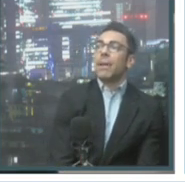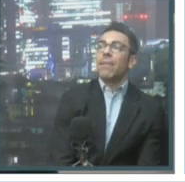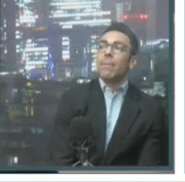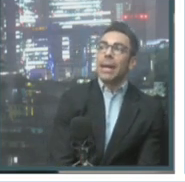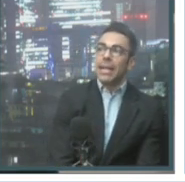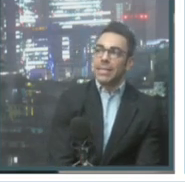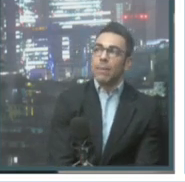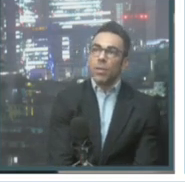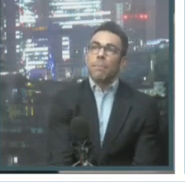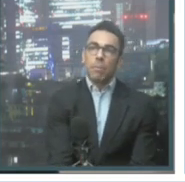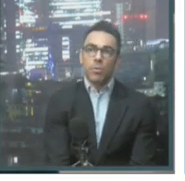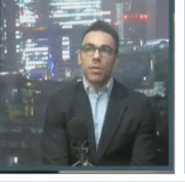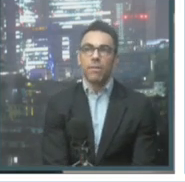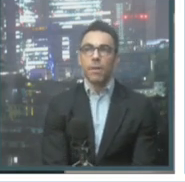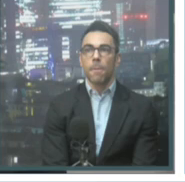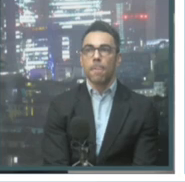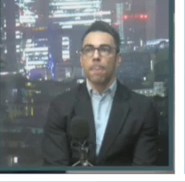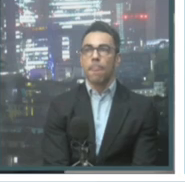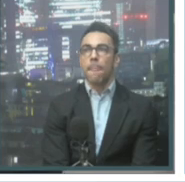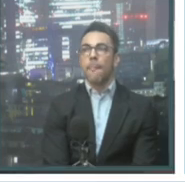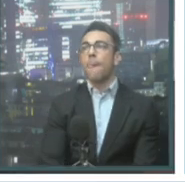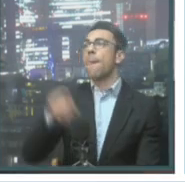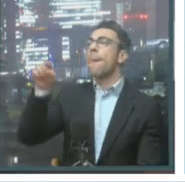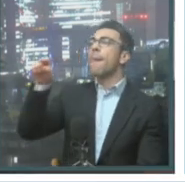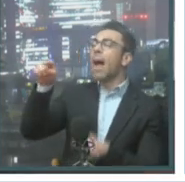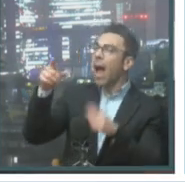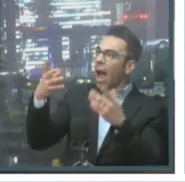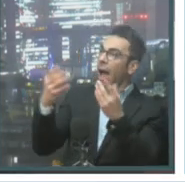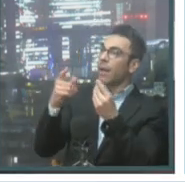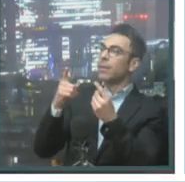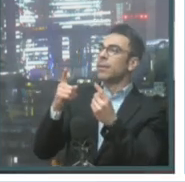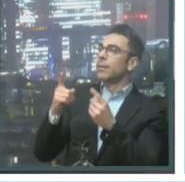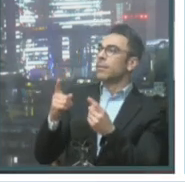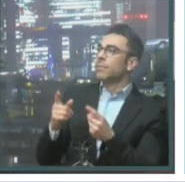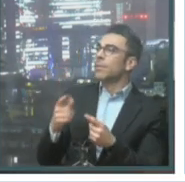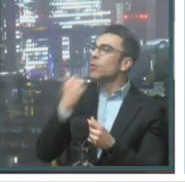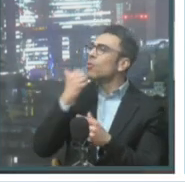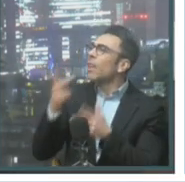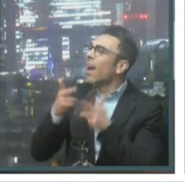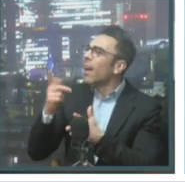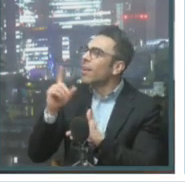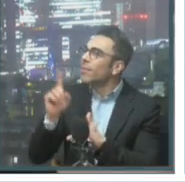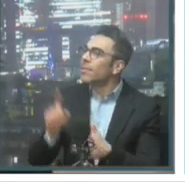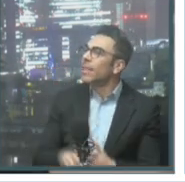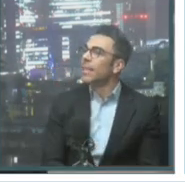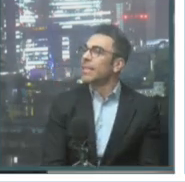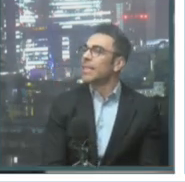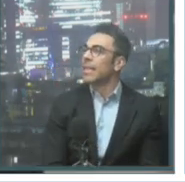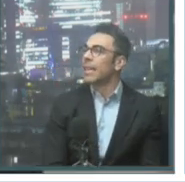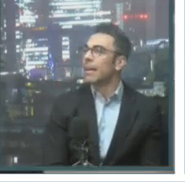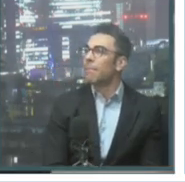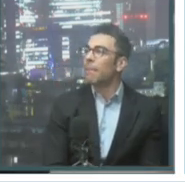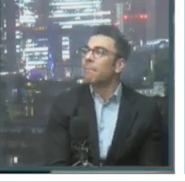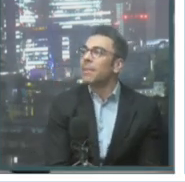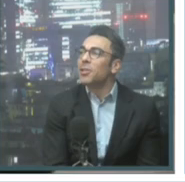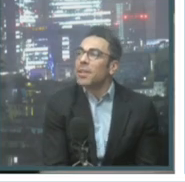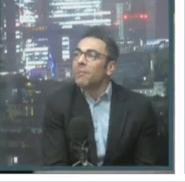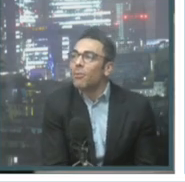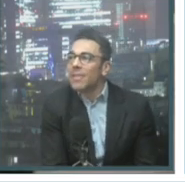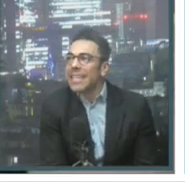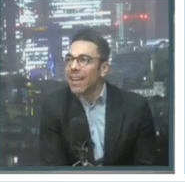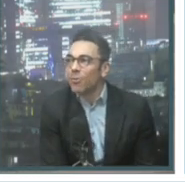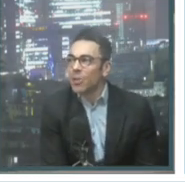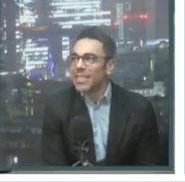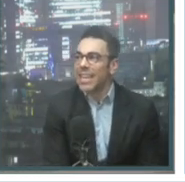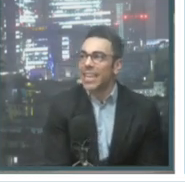va bene ma male siamo sempre positivi con te c'è una cantata a scusa maniera si è ma dice